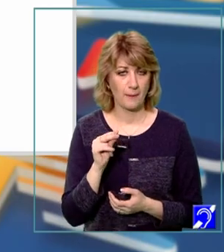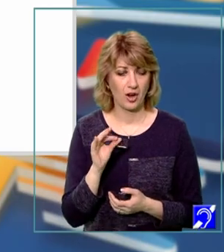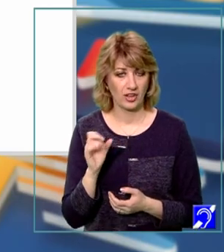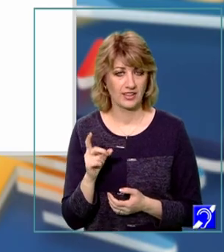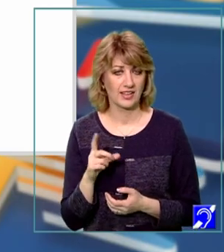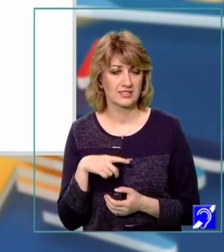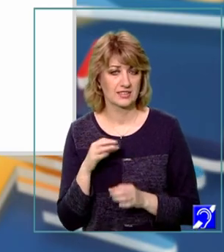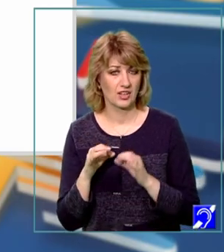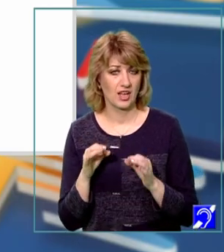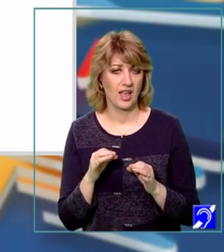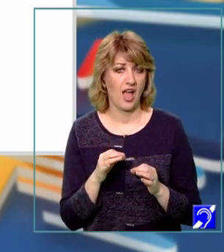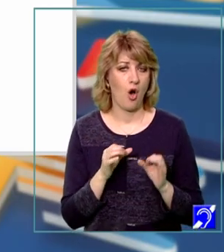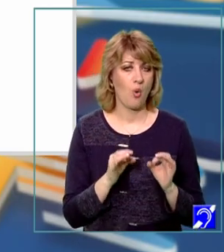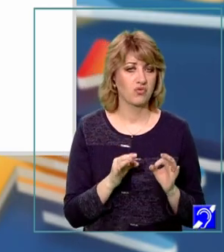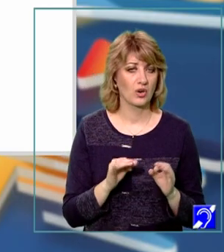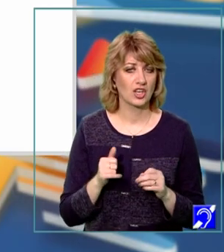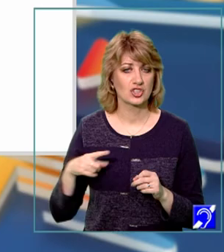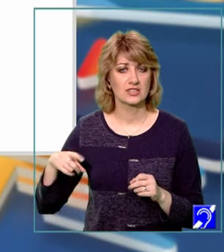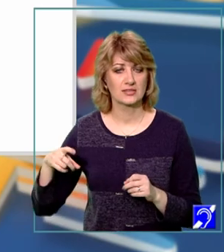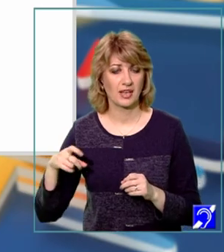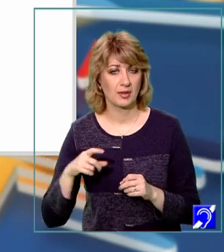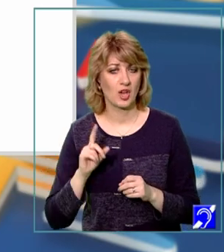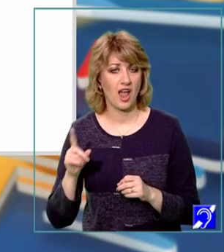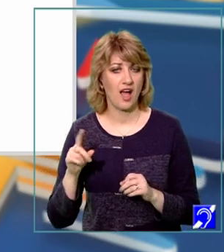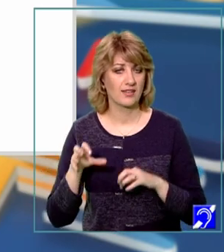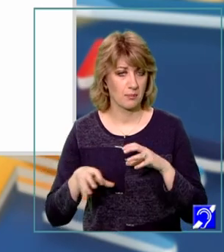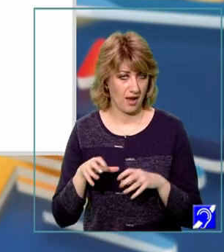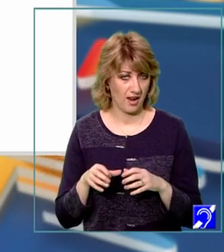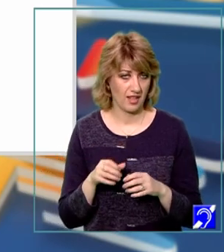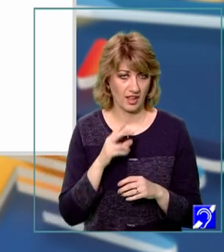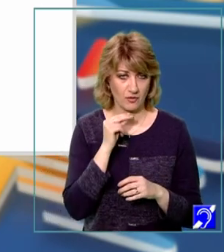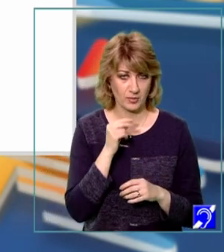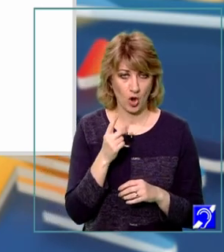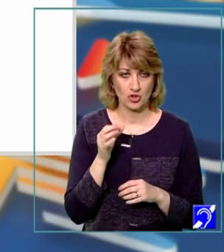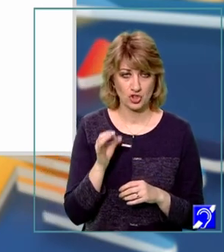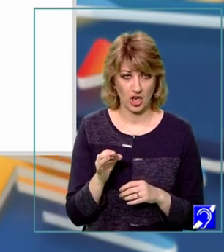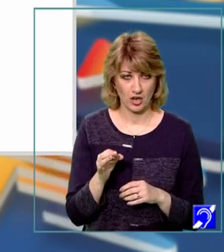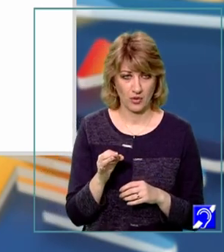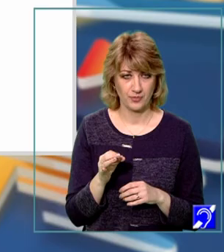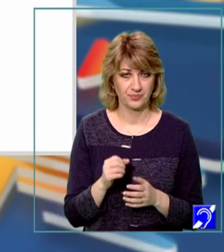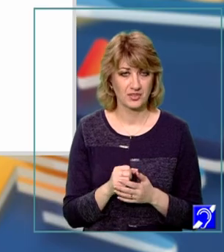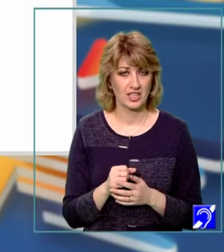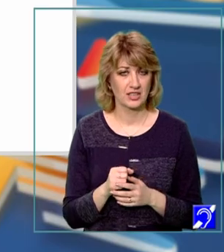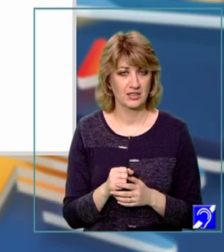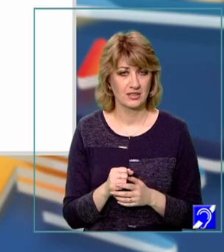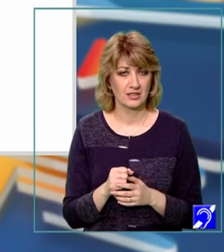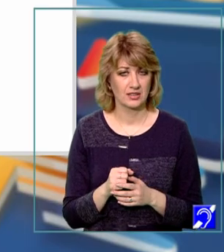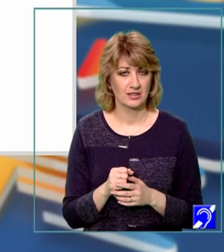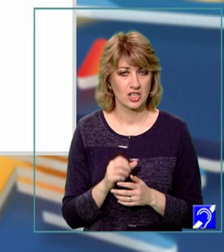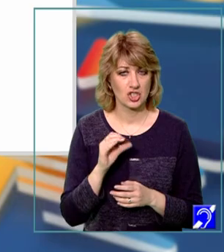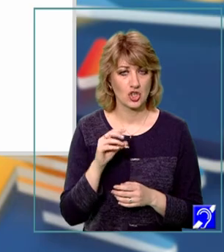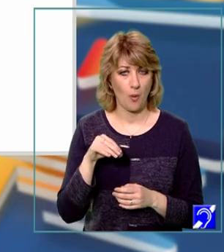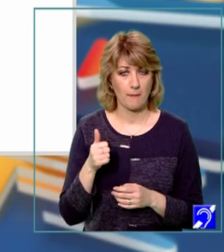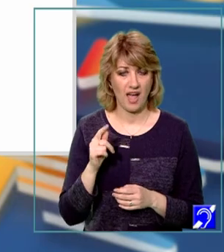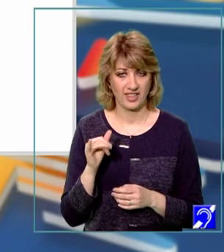exemplu, ovulele și spermatozoizii în lumea animală. Dacă vorbim de o celulă somatică,